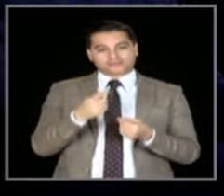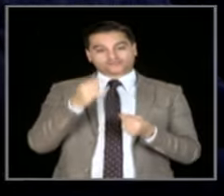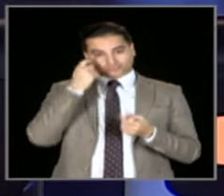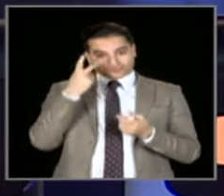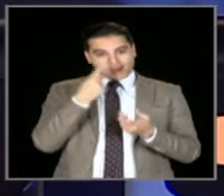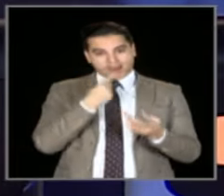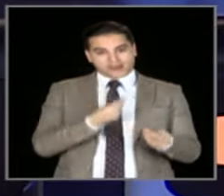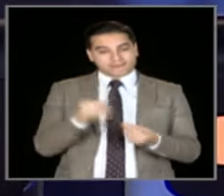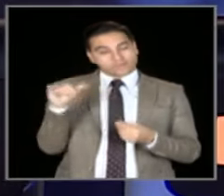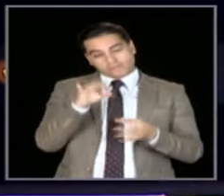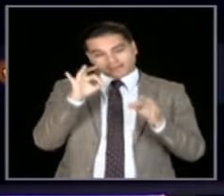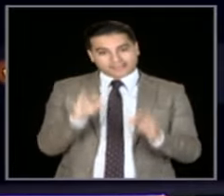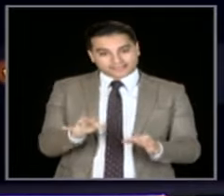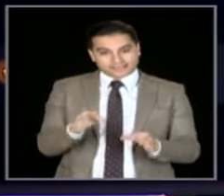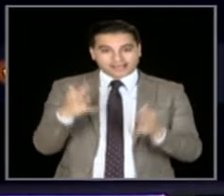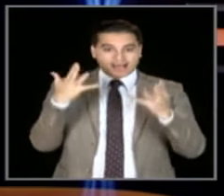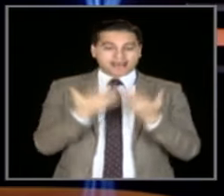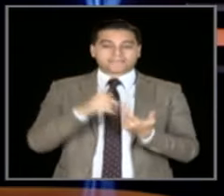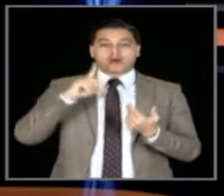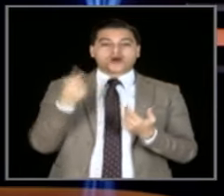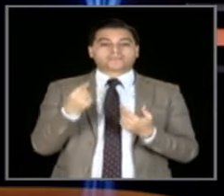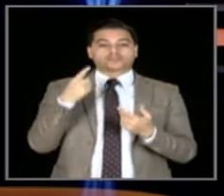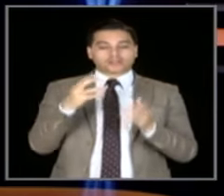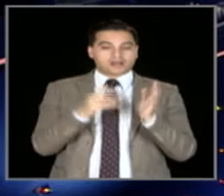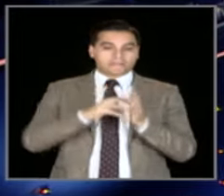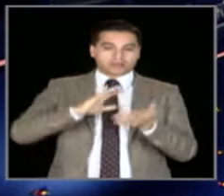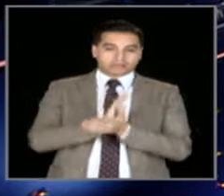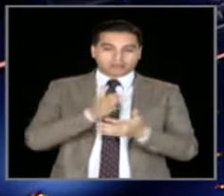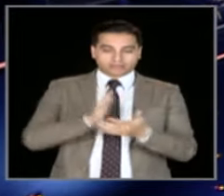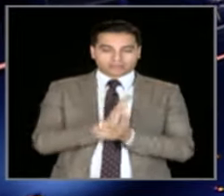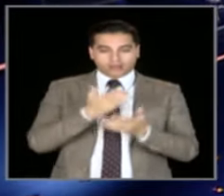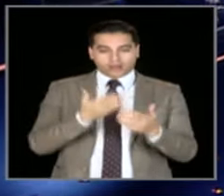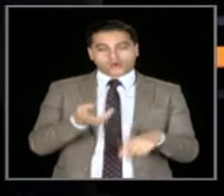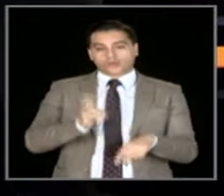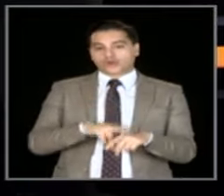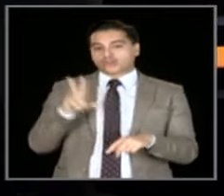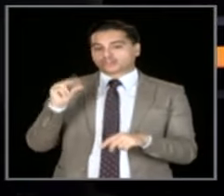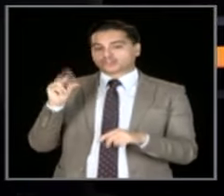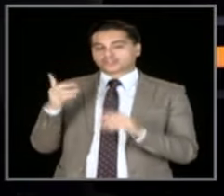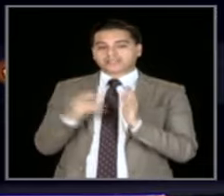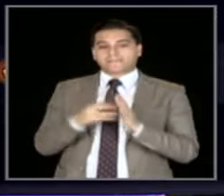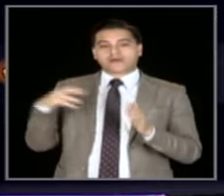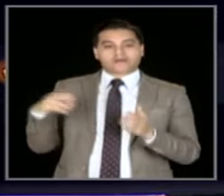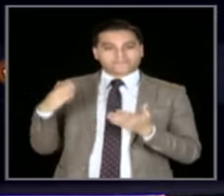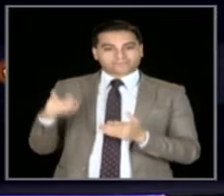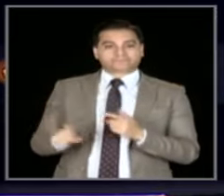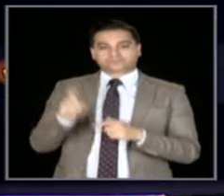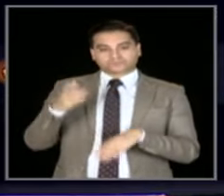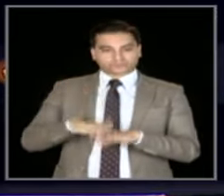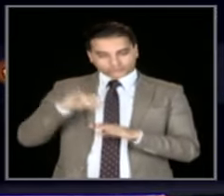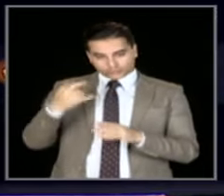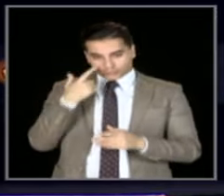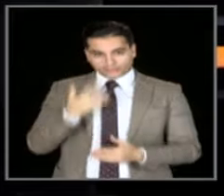شاعر مهم جدا. النتيجه 15 جامعه طنطا، 20 جامعه القاهره.